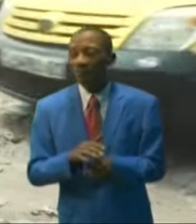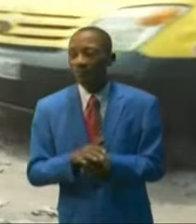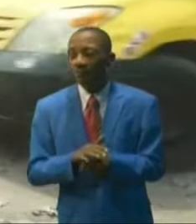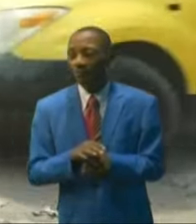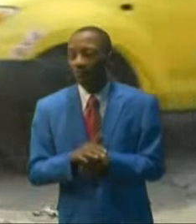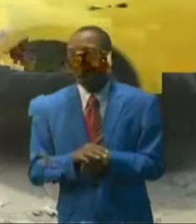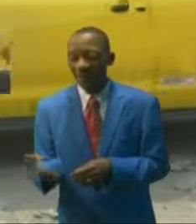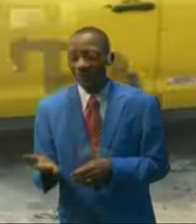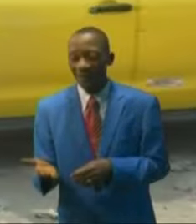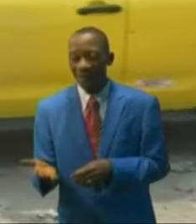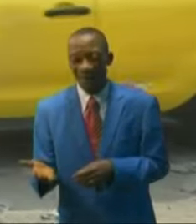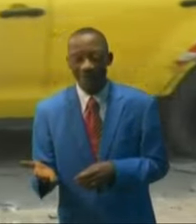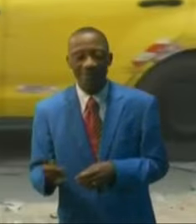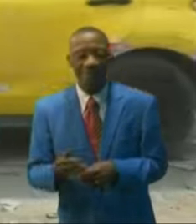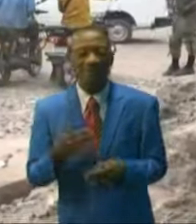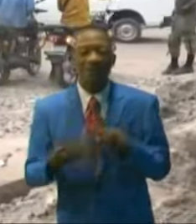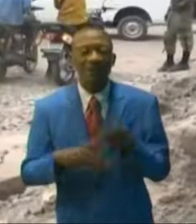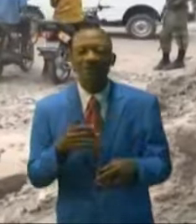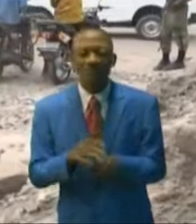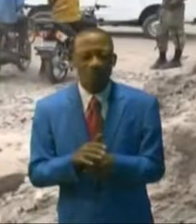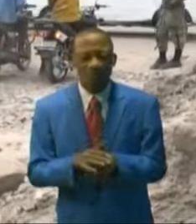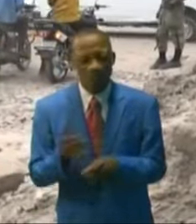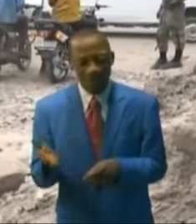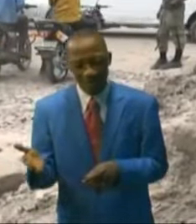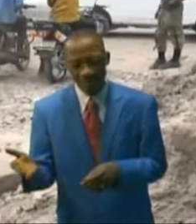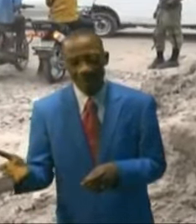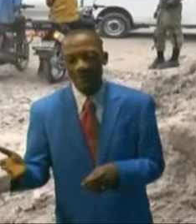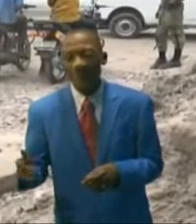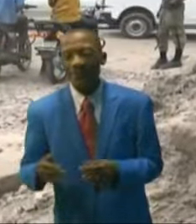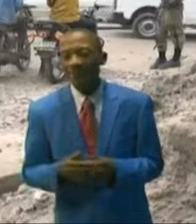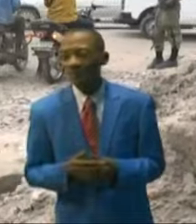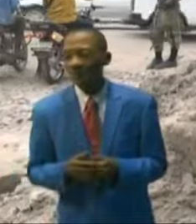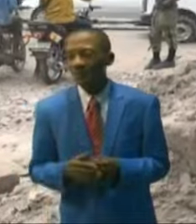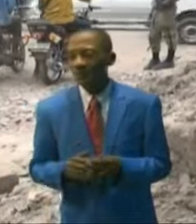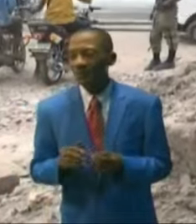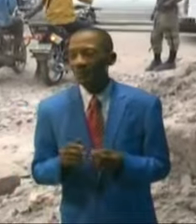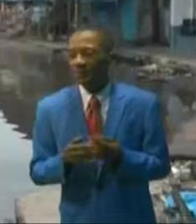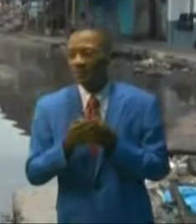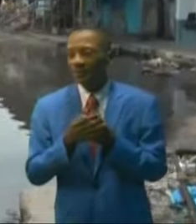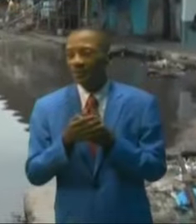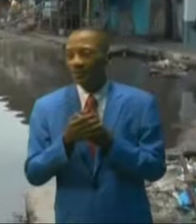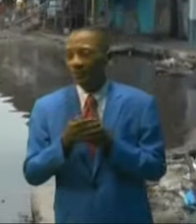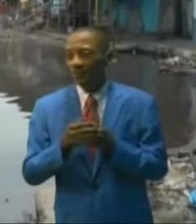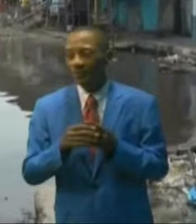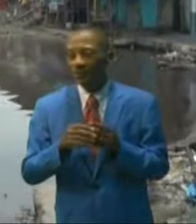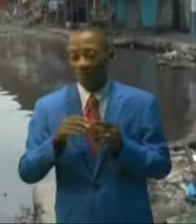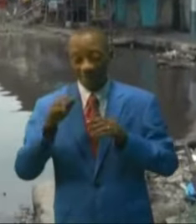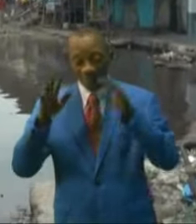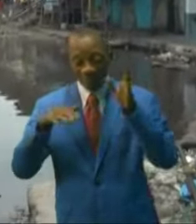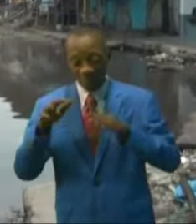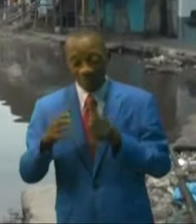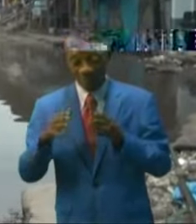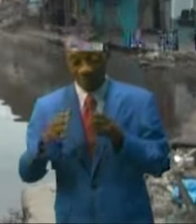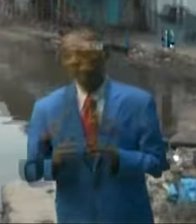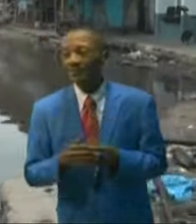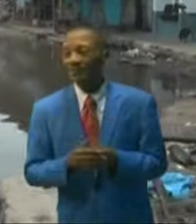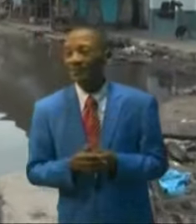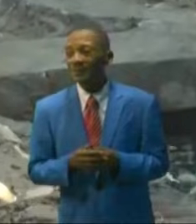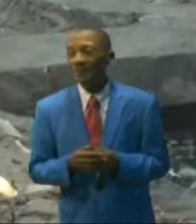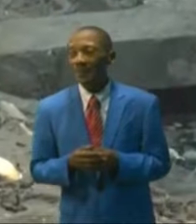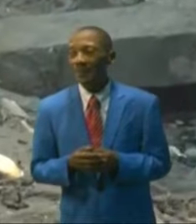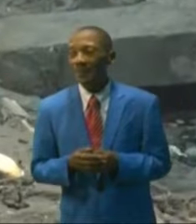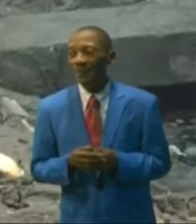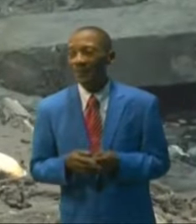brusque. De cela quelques mois, la caillasse jetée dans quelques coins ne résistait plus face à la pression des eaux. Les